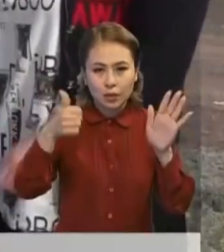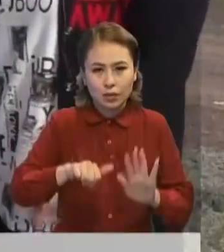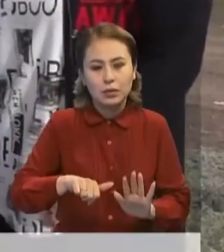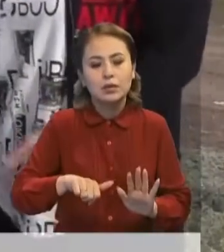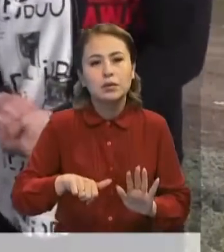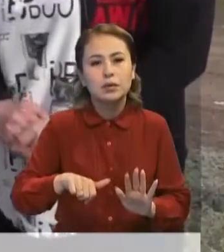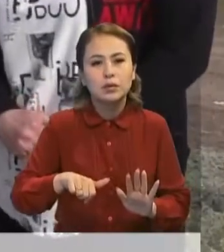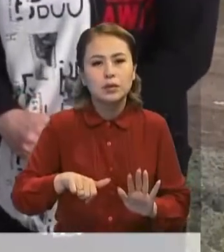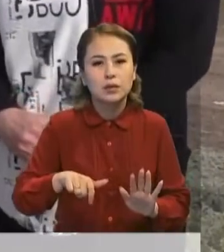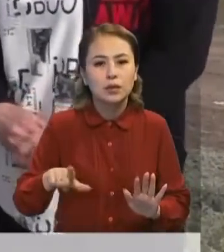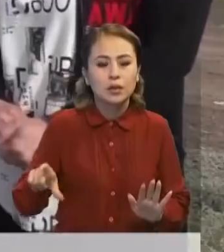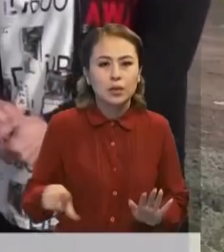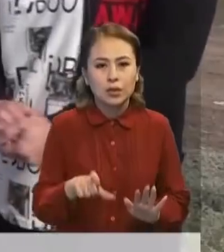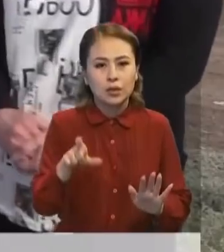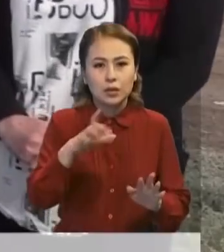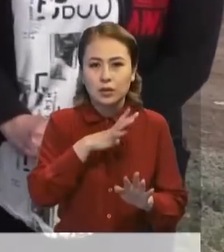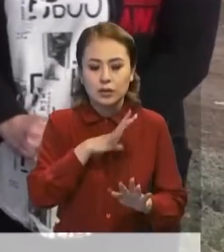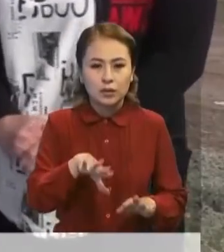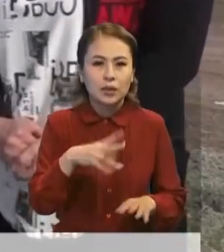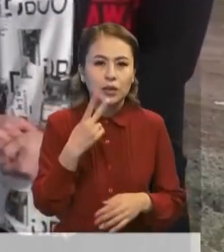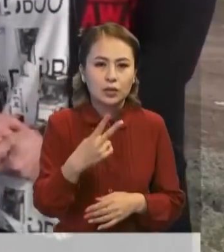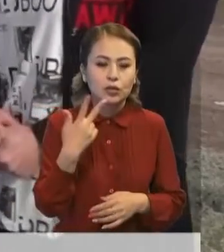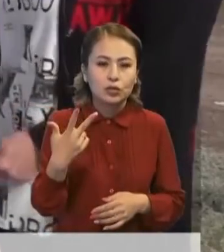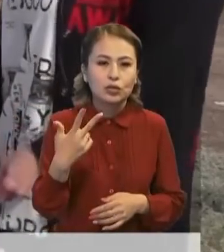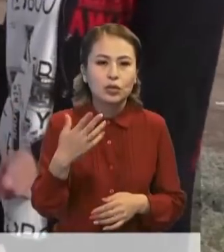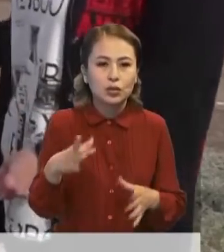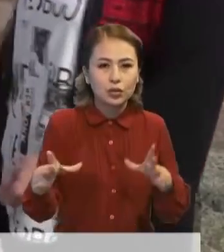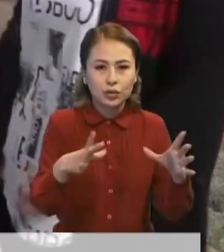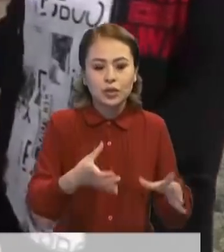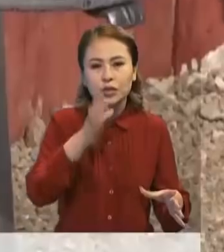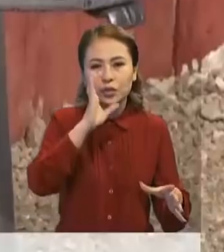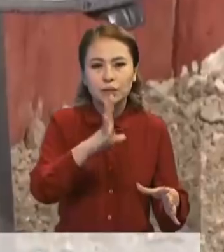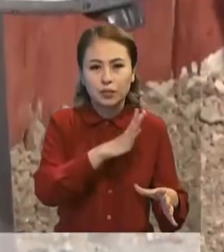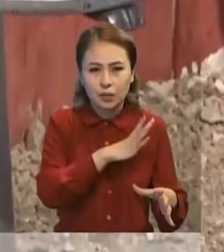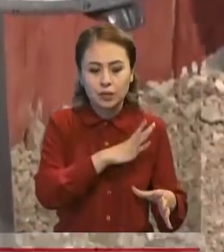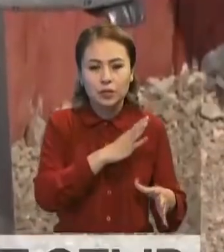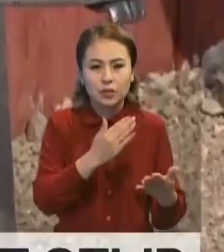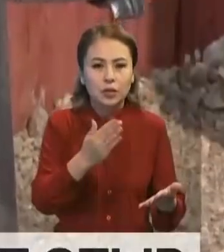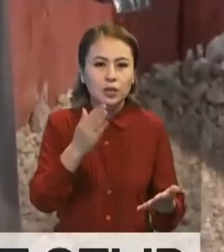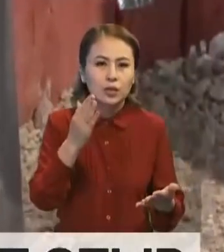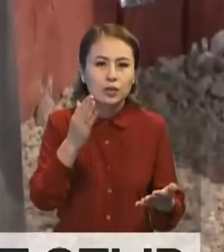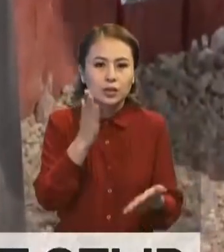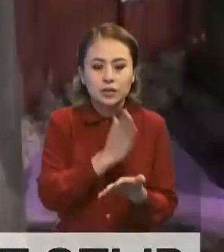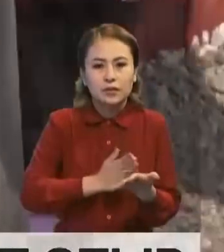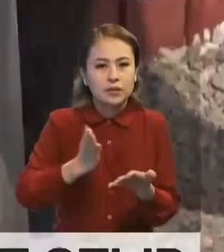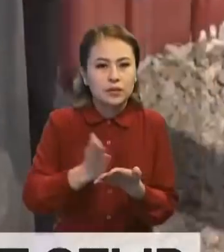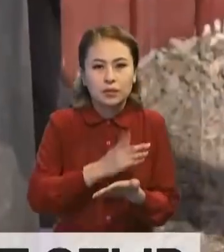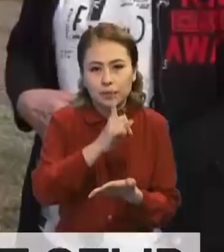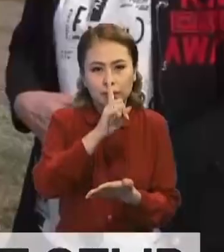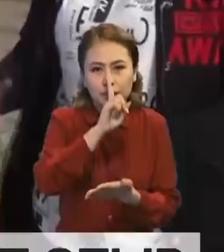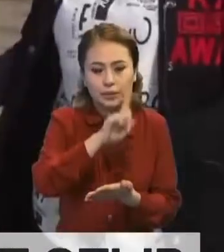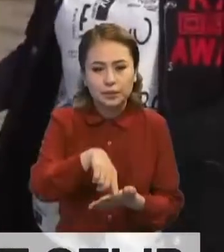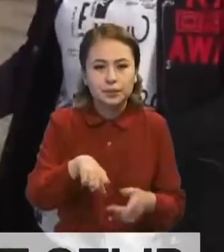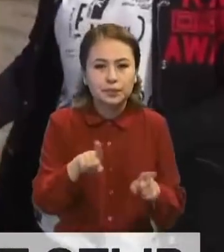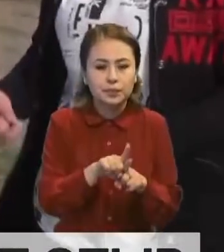Біз құдықтарын бәрін не қылмадық, 2-3 құдықтан іштік. Ал мынау құдықтың суы вообще болмайды. Мутный